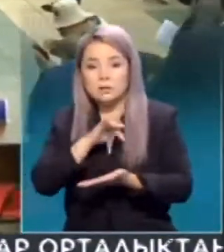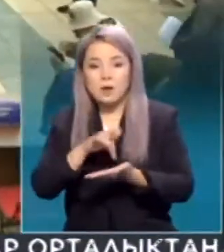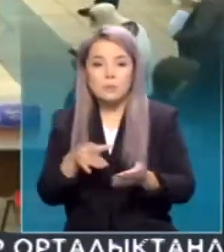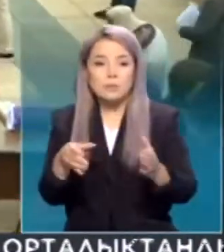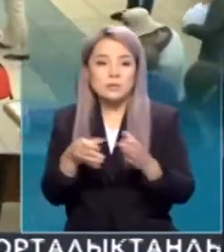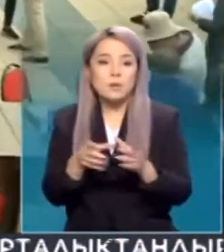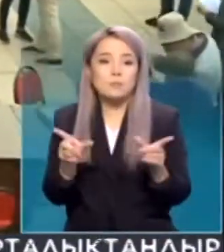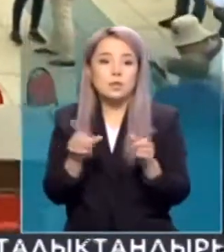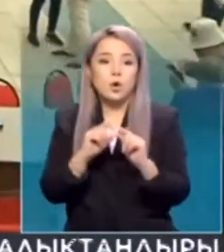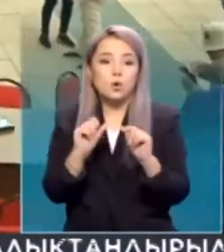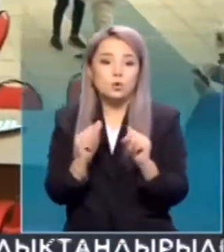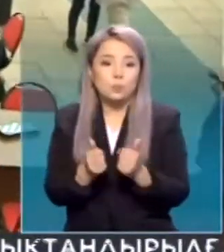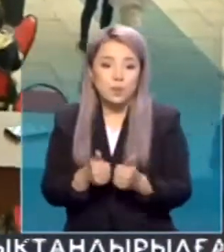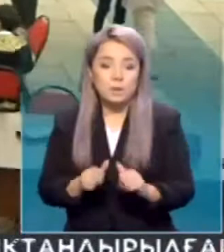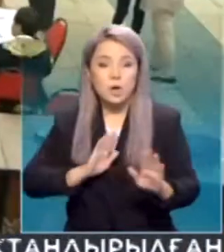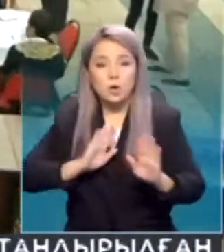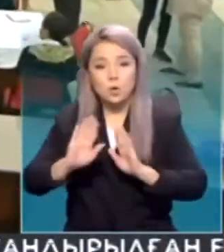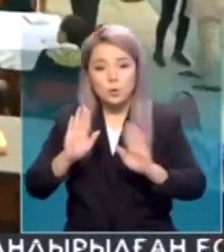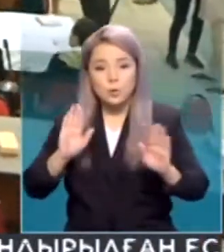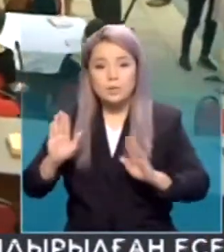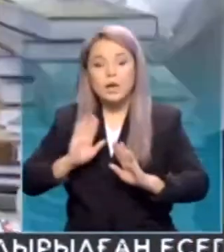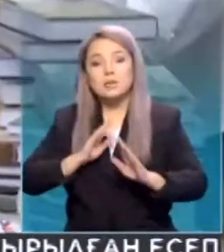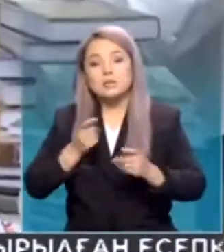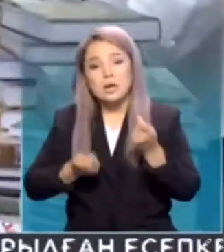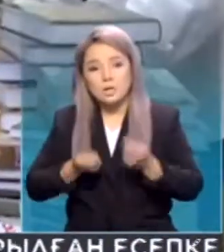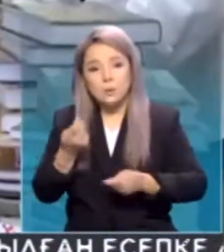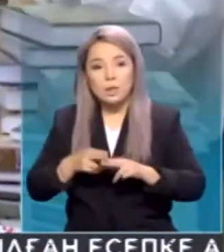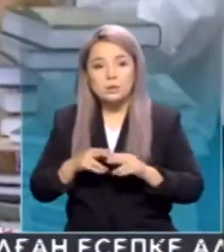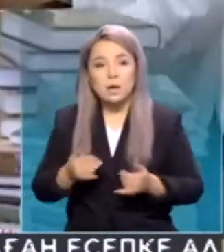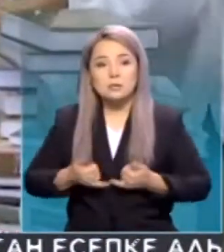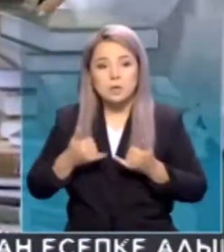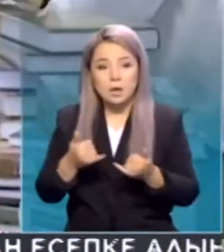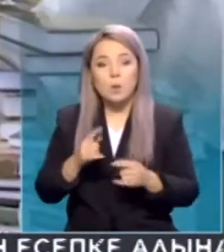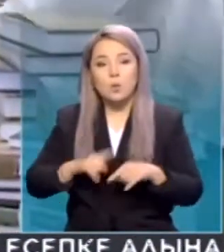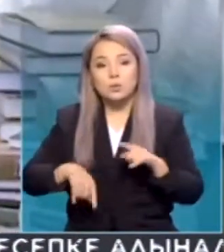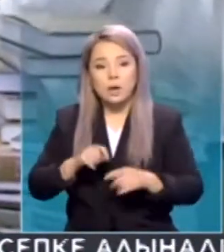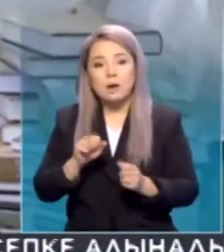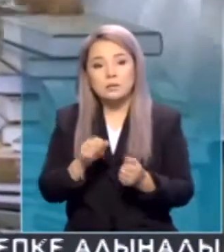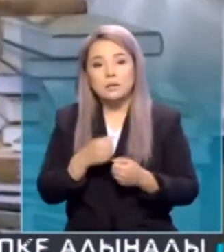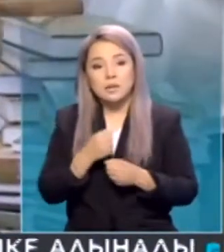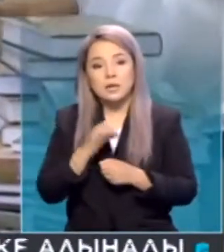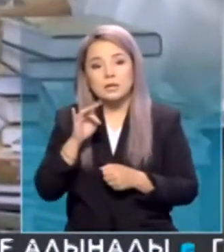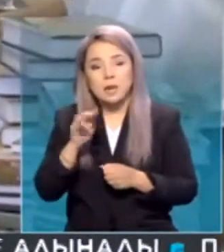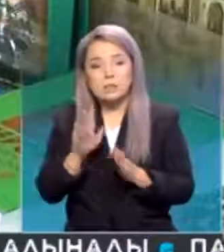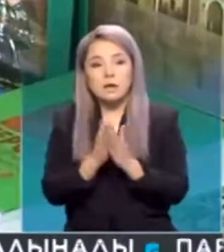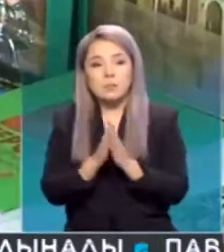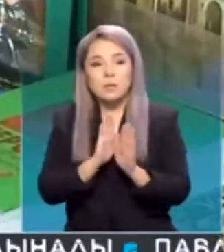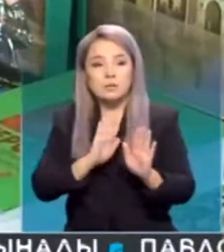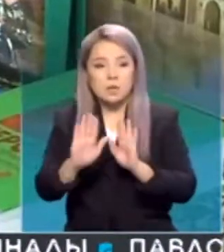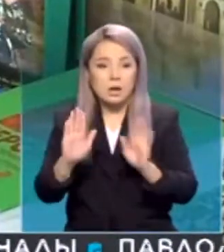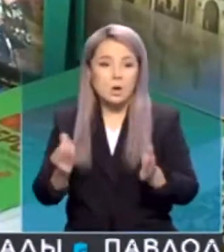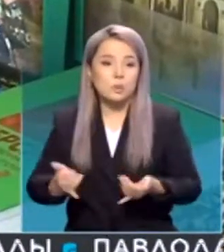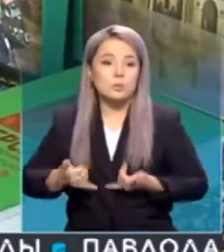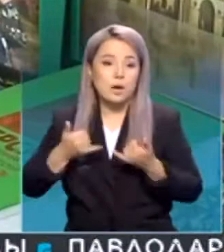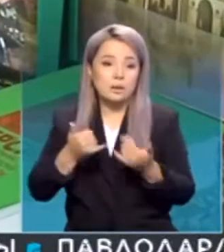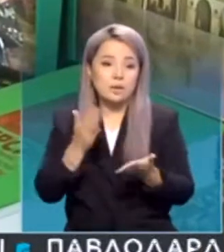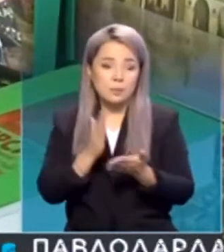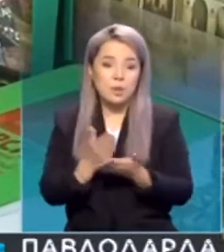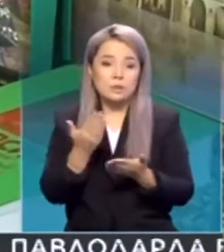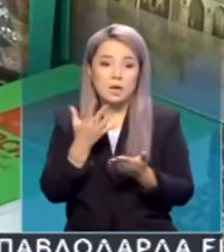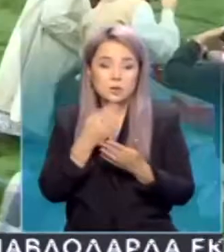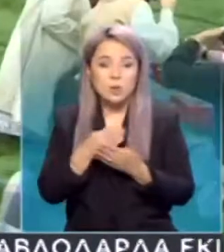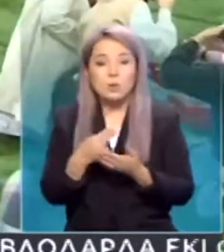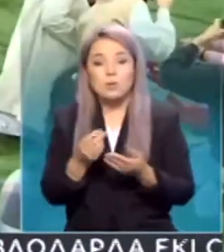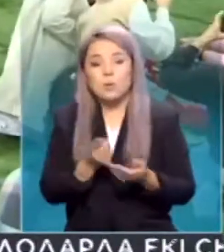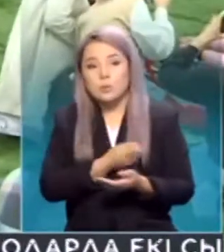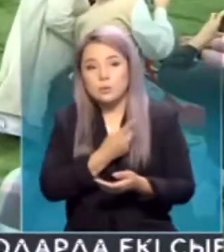бірлесіп ұйымдастырды. Көрме жәрмеңке аясында отандық баспалармен қатар Иран елшілігінің де кітаптары сөреге қойылды. Сондай-ақ суретшілер мен